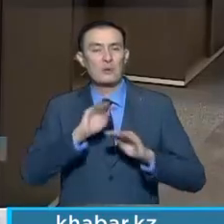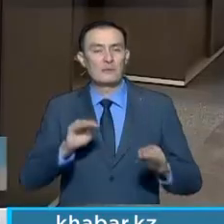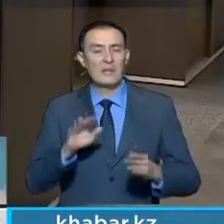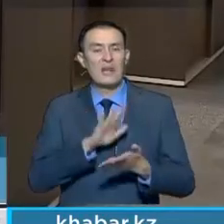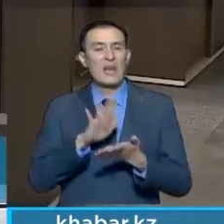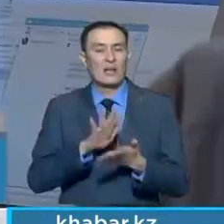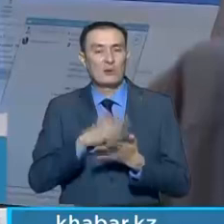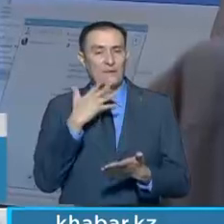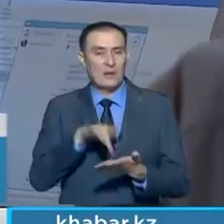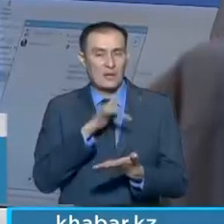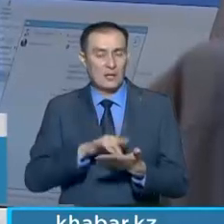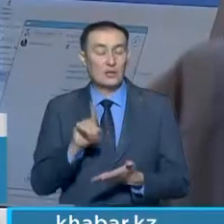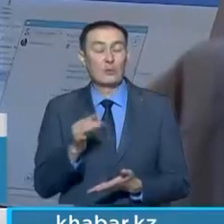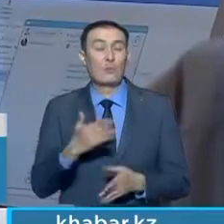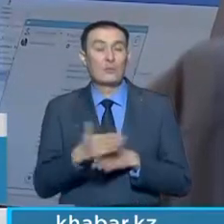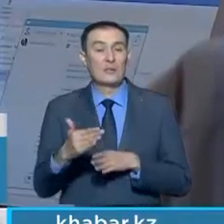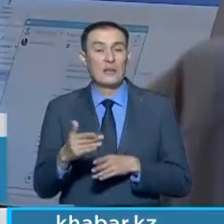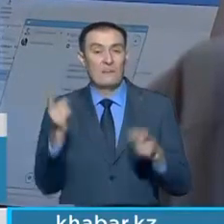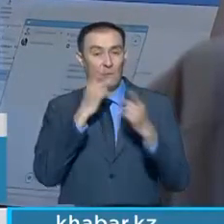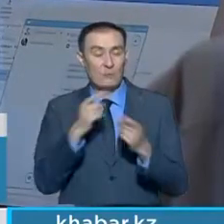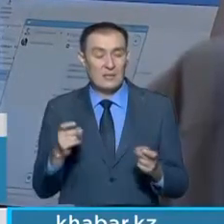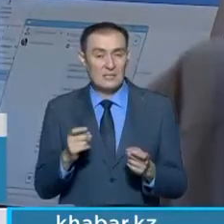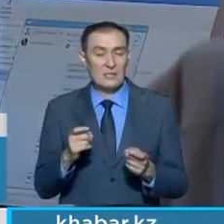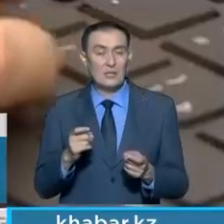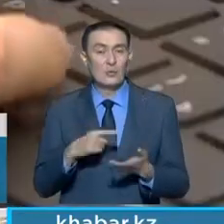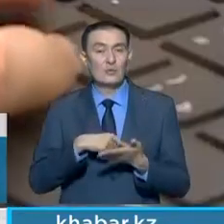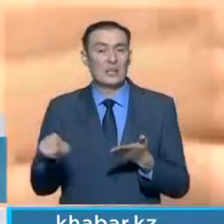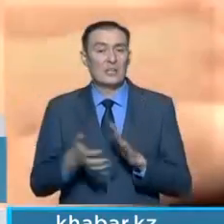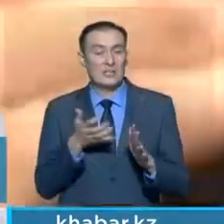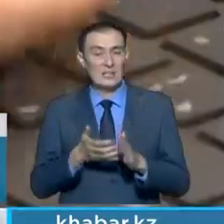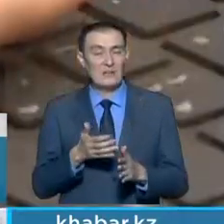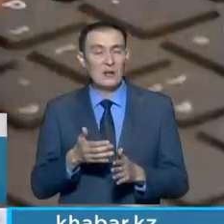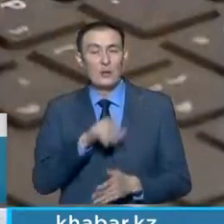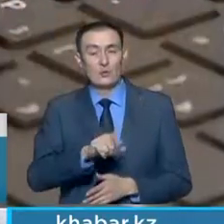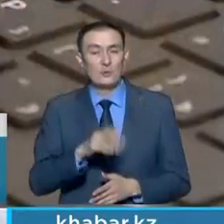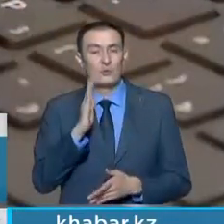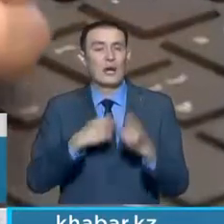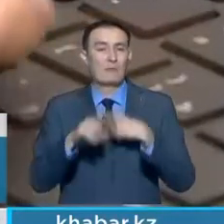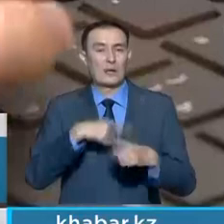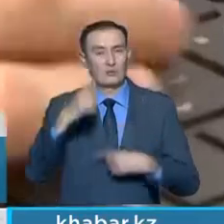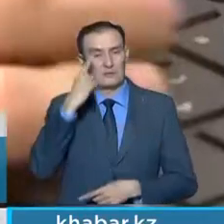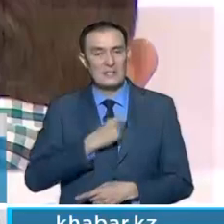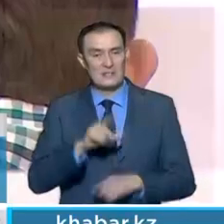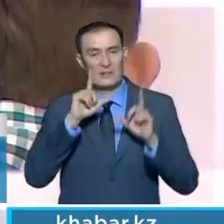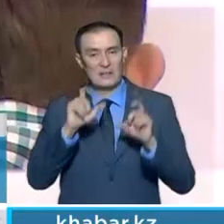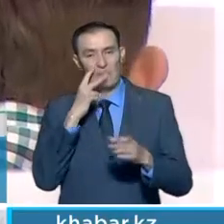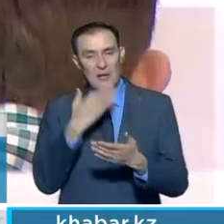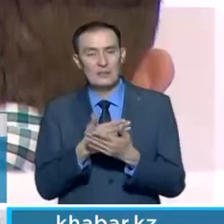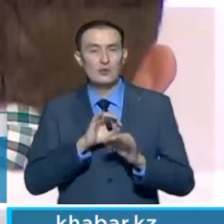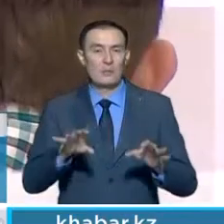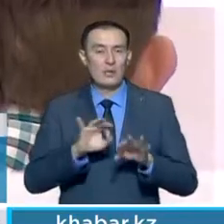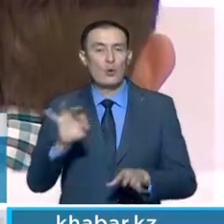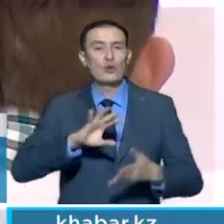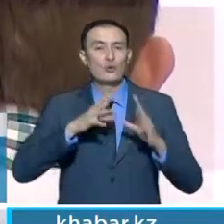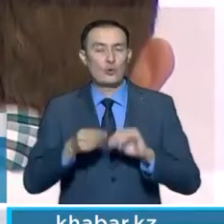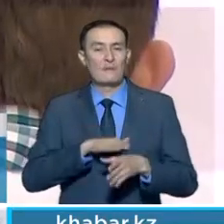экологии своих городов примечательно что после обработки информации устранения недочётов пользователи получат обратную связь с фотографиями и комментариями